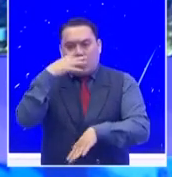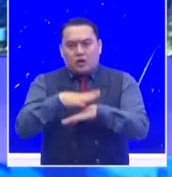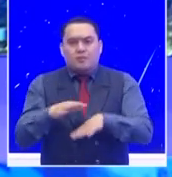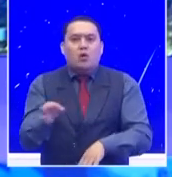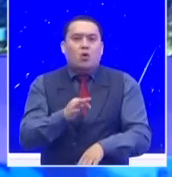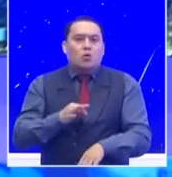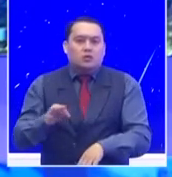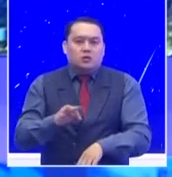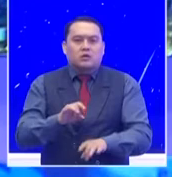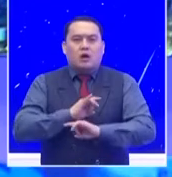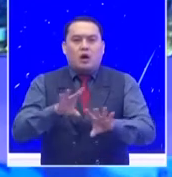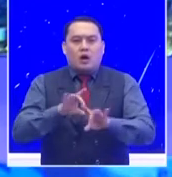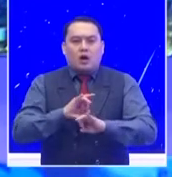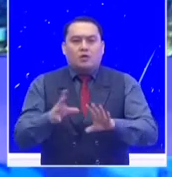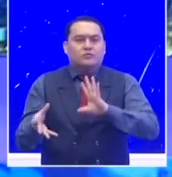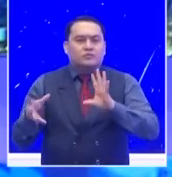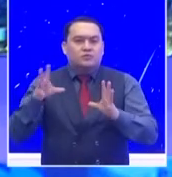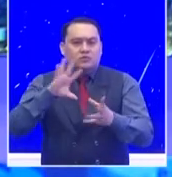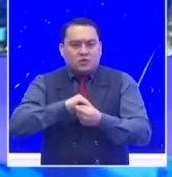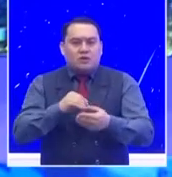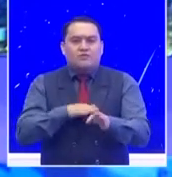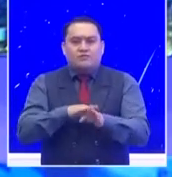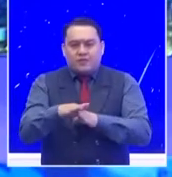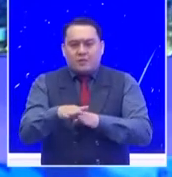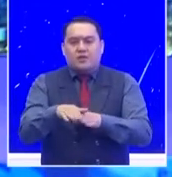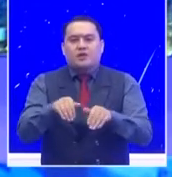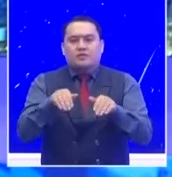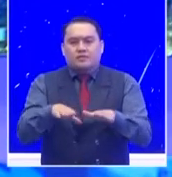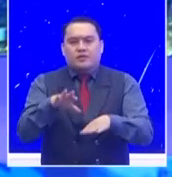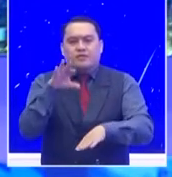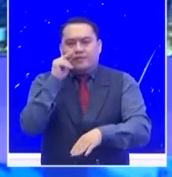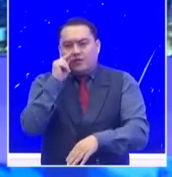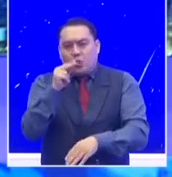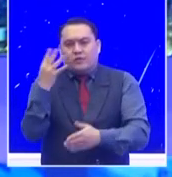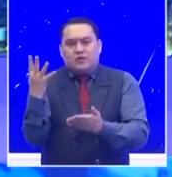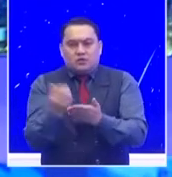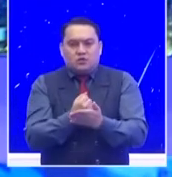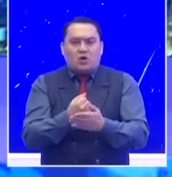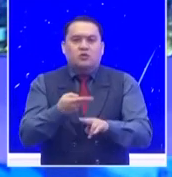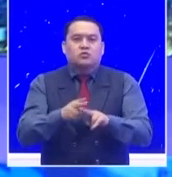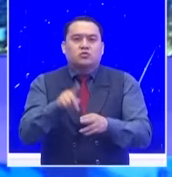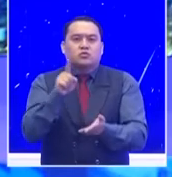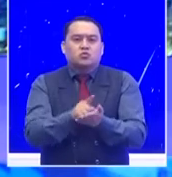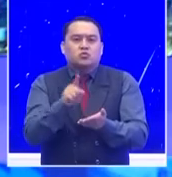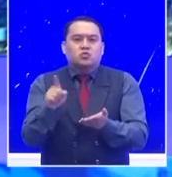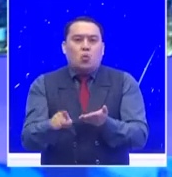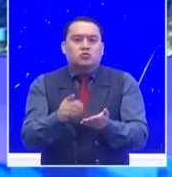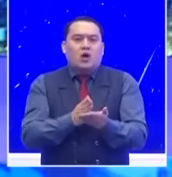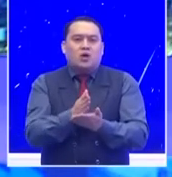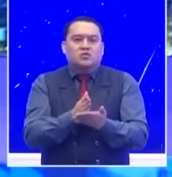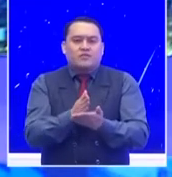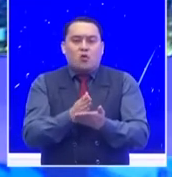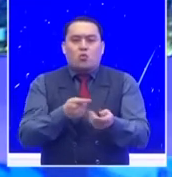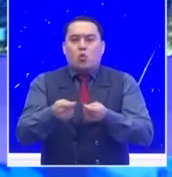Аманды Кабаталова, изучив все обстоятельства, сделала выводы и определила виновных. Так, от занимаемой должности освобождена